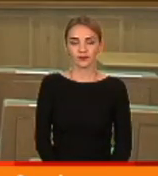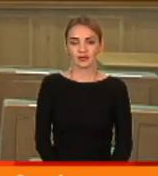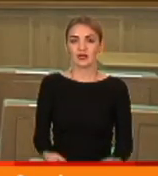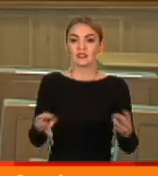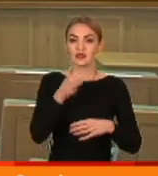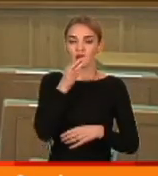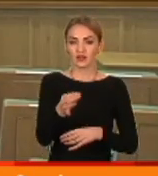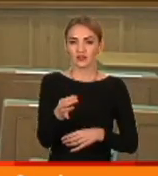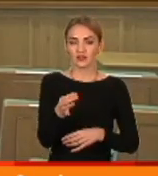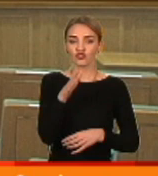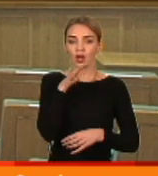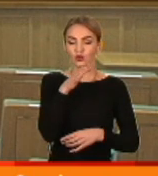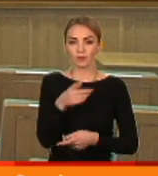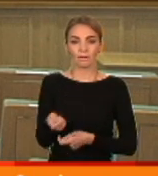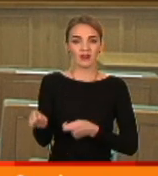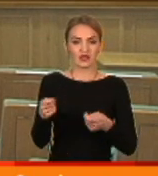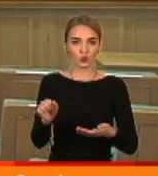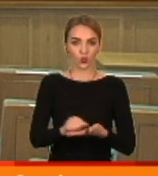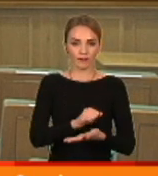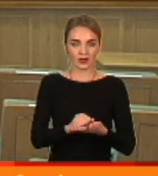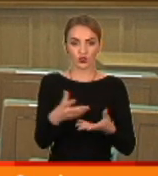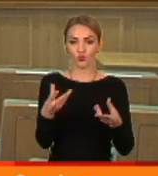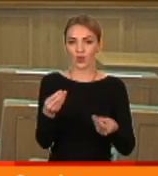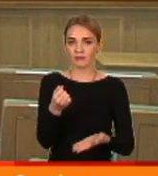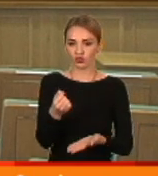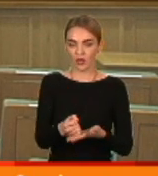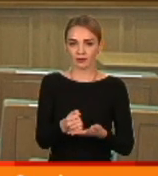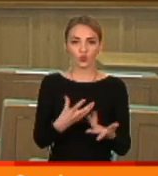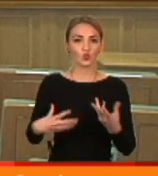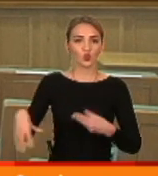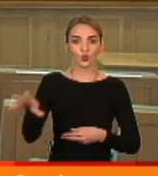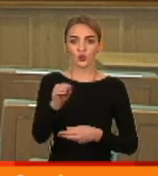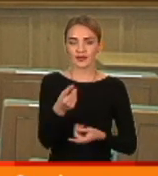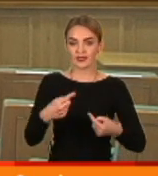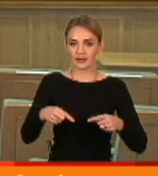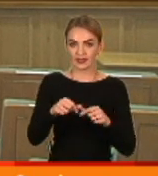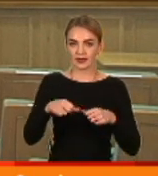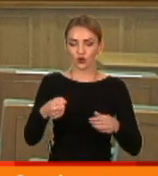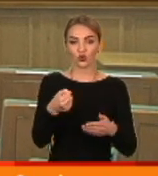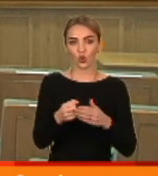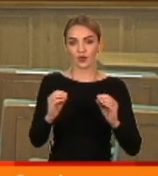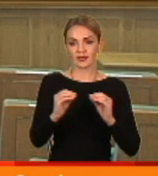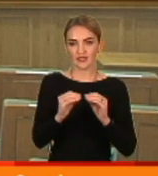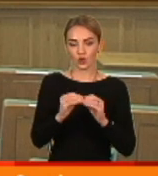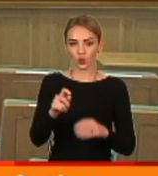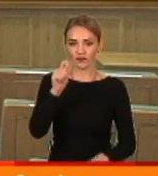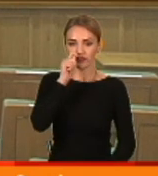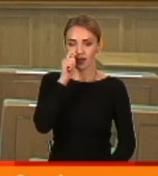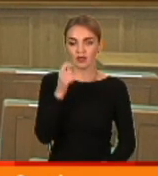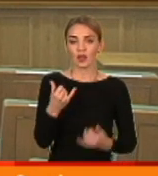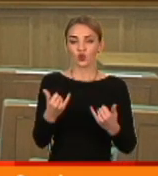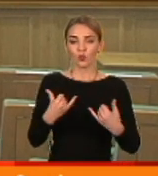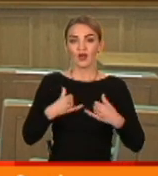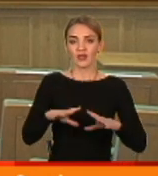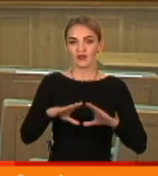Слід сказати, що часу, аби привезти документи з мокрими печатками з усіх дільниць до 10 квітня. І на цьому у